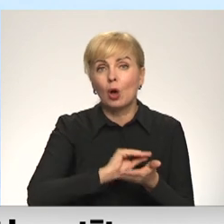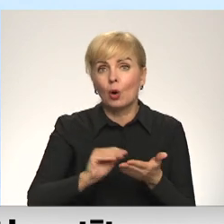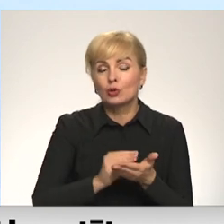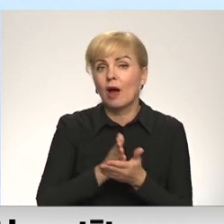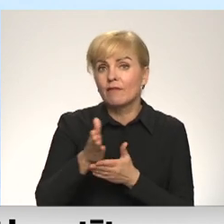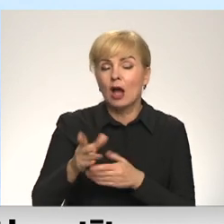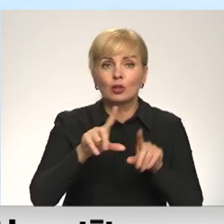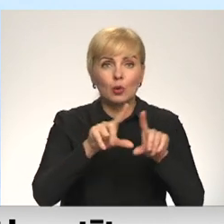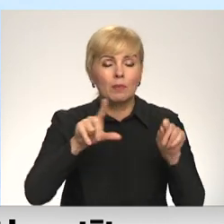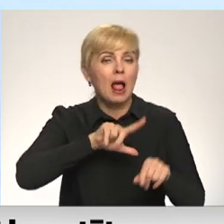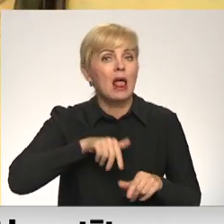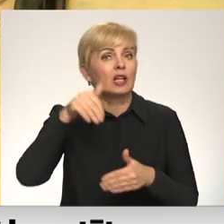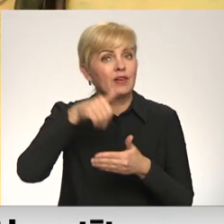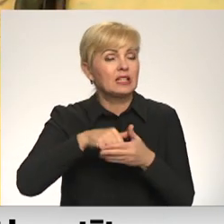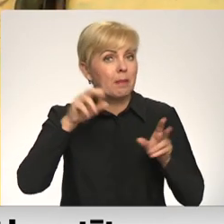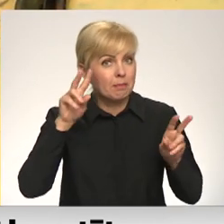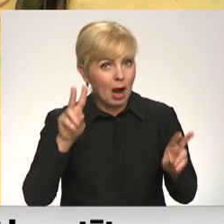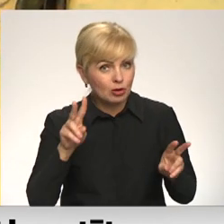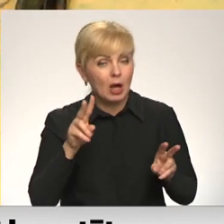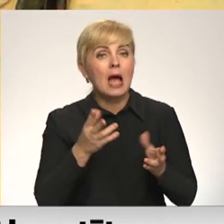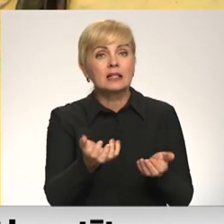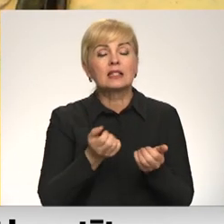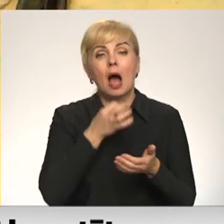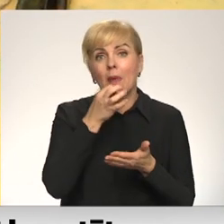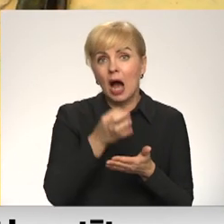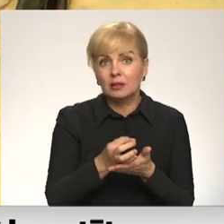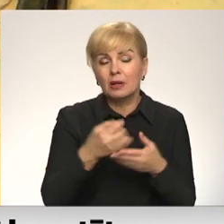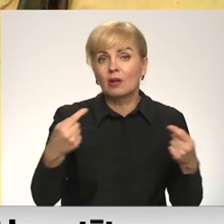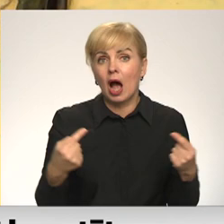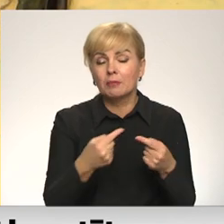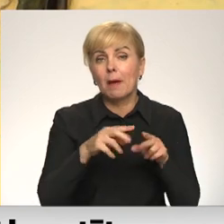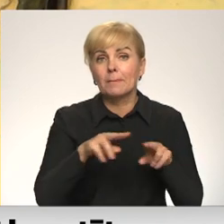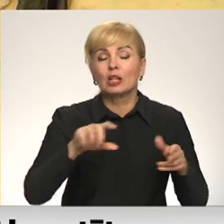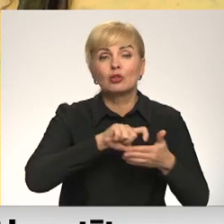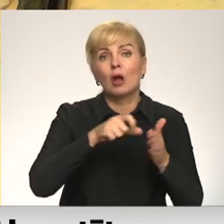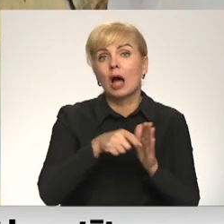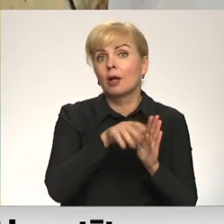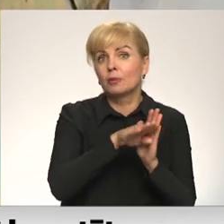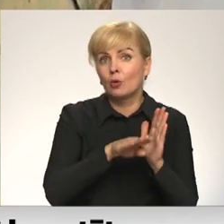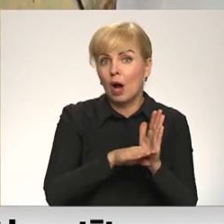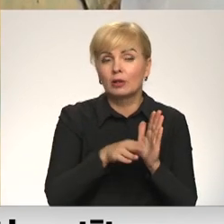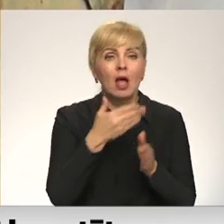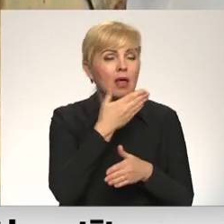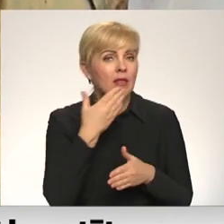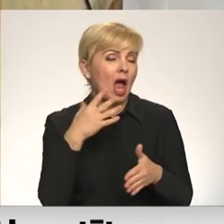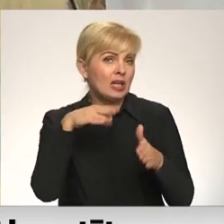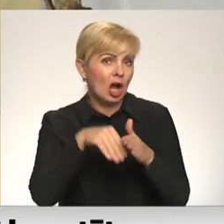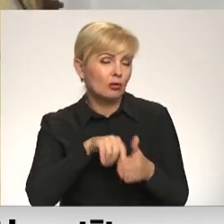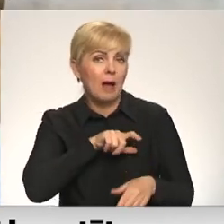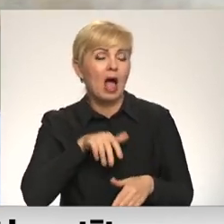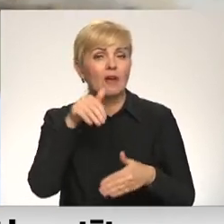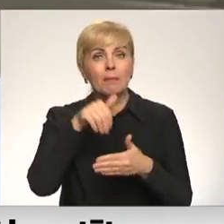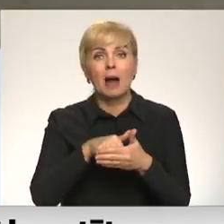pie uzņēmuma Latvijas pasts. Uz to tika saņemta atbilde, ka atbilstoši ministru kabineta noteikumiem tas neietilpst Latvijas